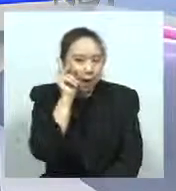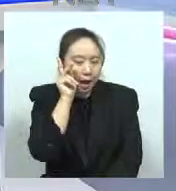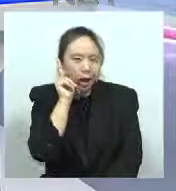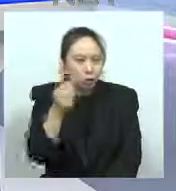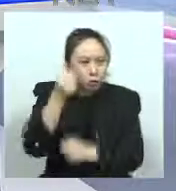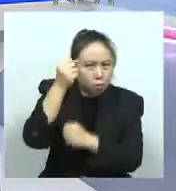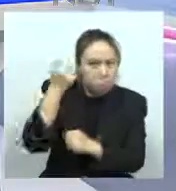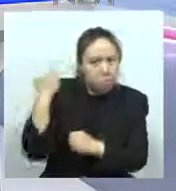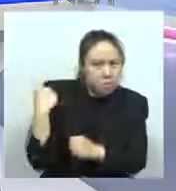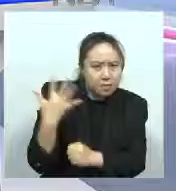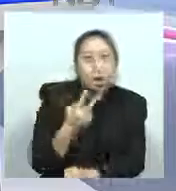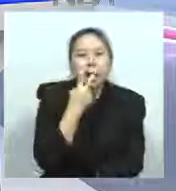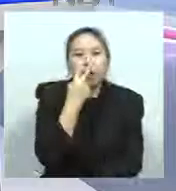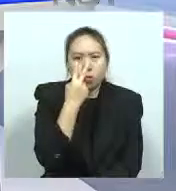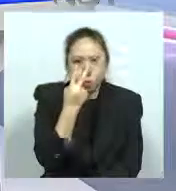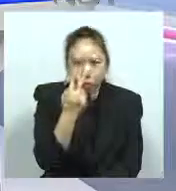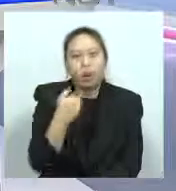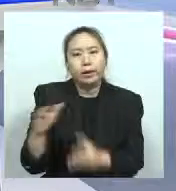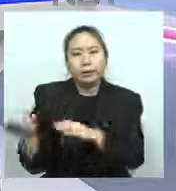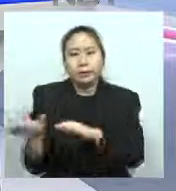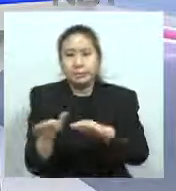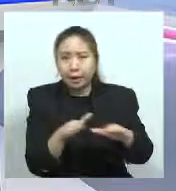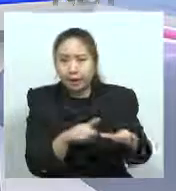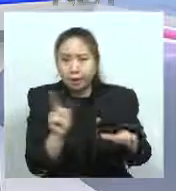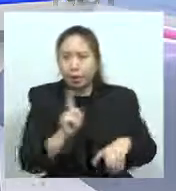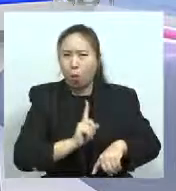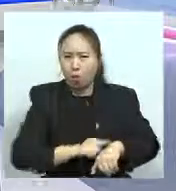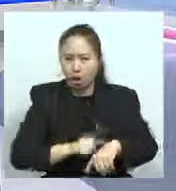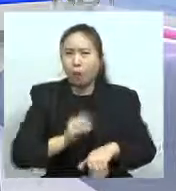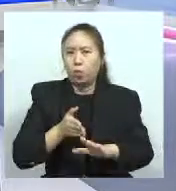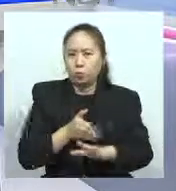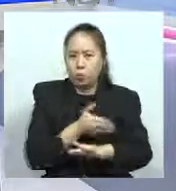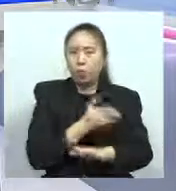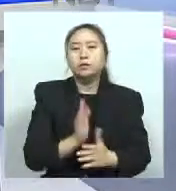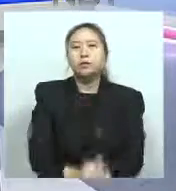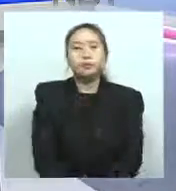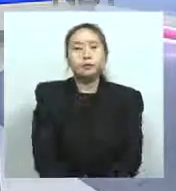เหตุการชุมนุมด้วยแล้วก็เตรียมเรื่องของเวลาเผื่อเวลาในการเดินทางเอาไว้ด้วยนะคะ